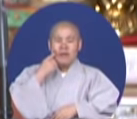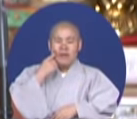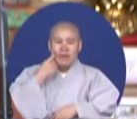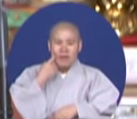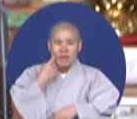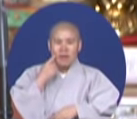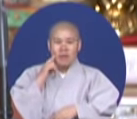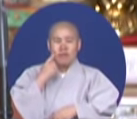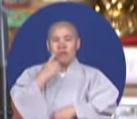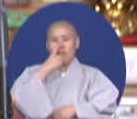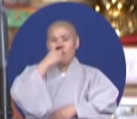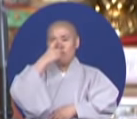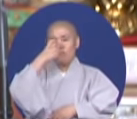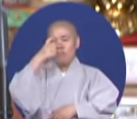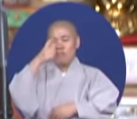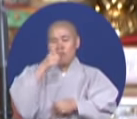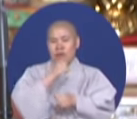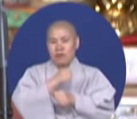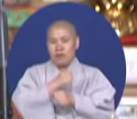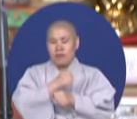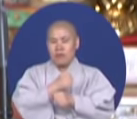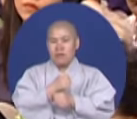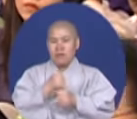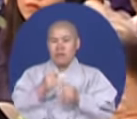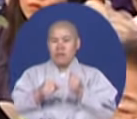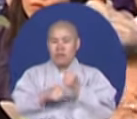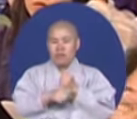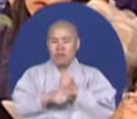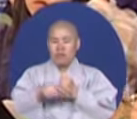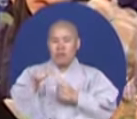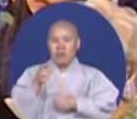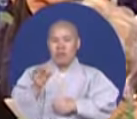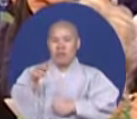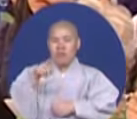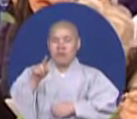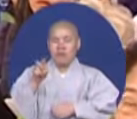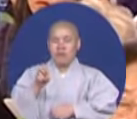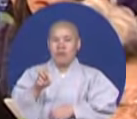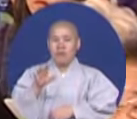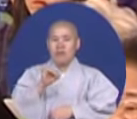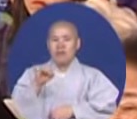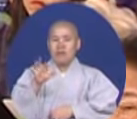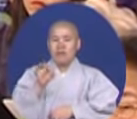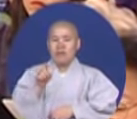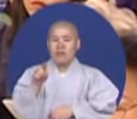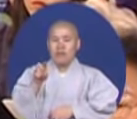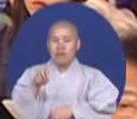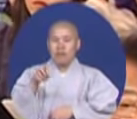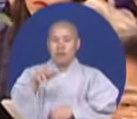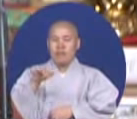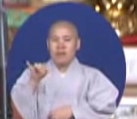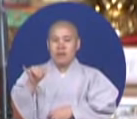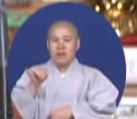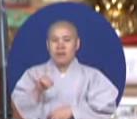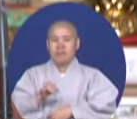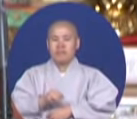것처럼 턱 보이잖아요. 그게 공점이엄지. 허공에 점 찍어서 그것으로서